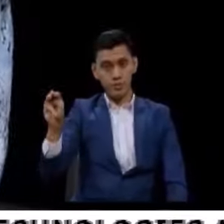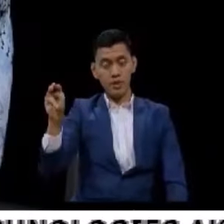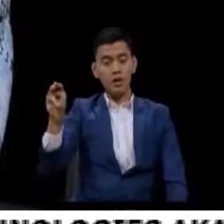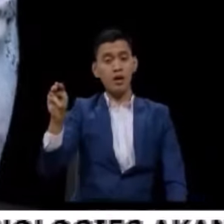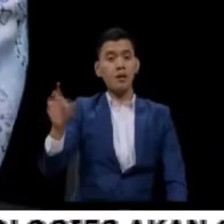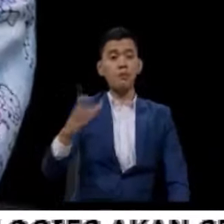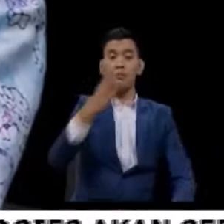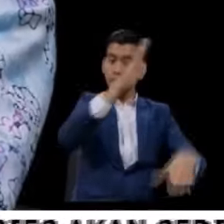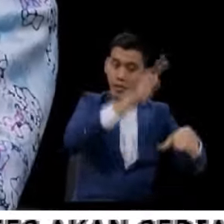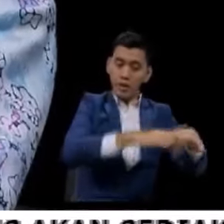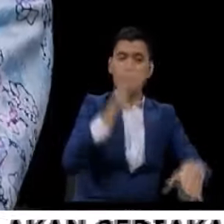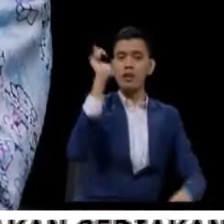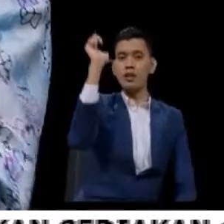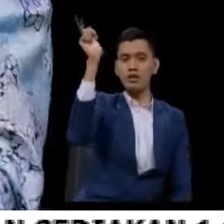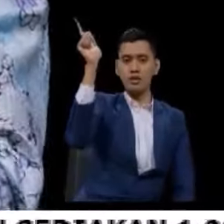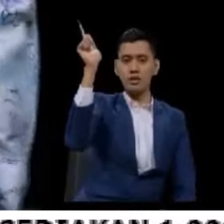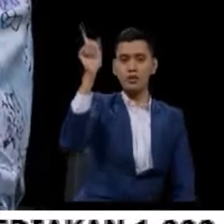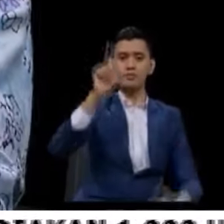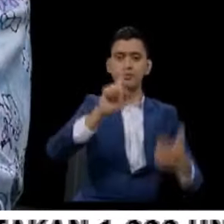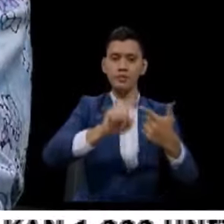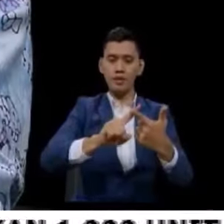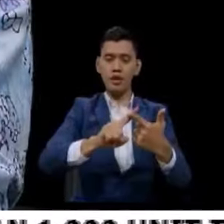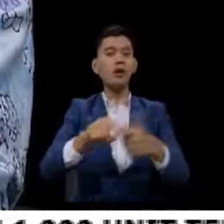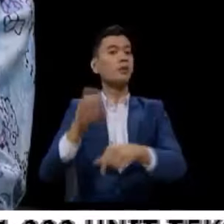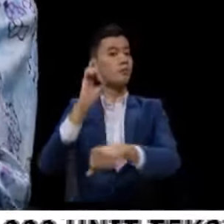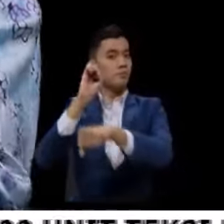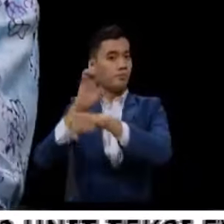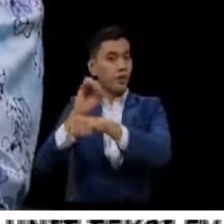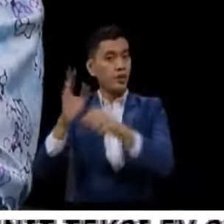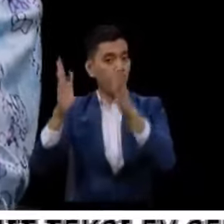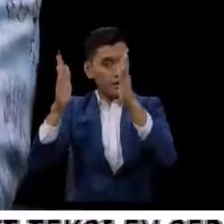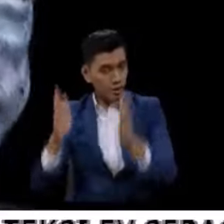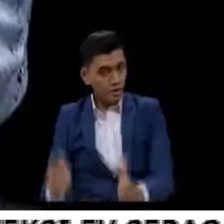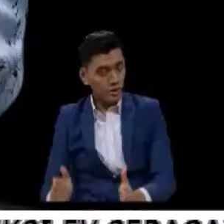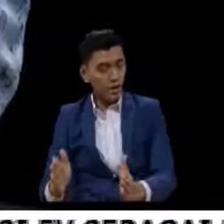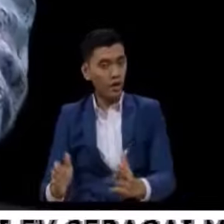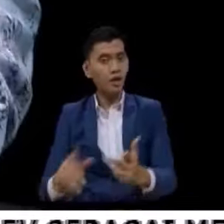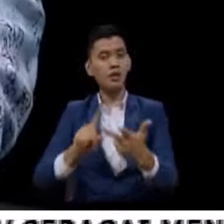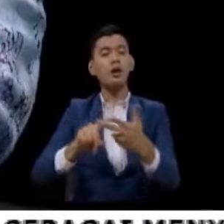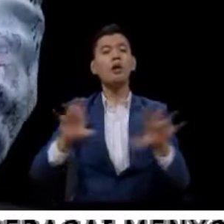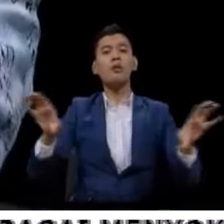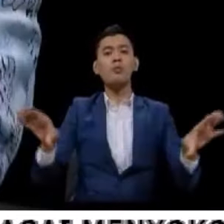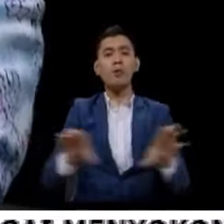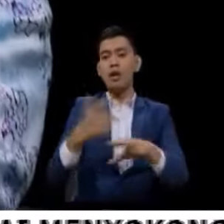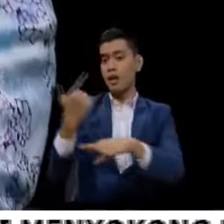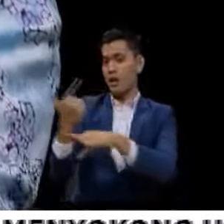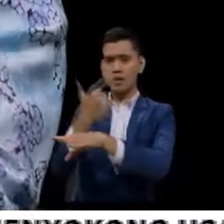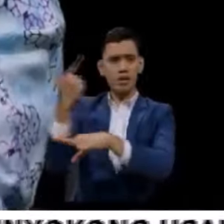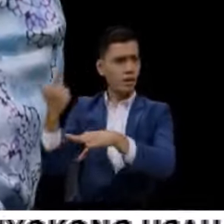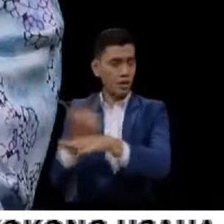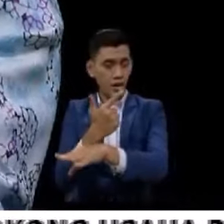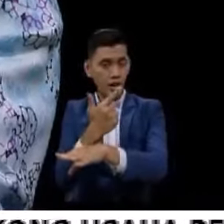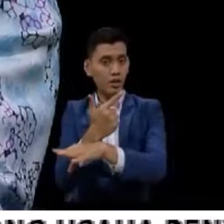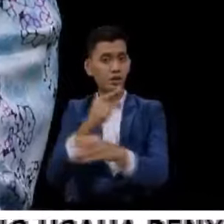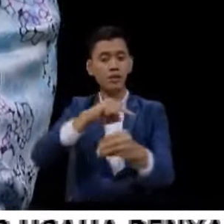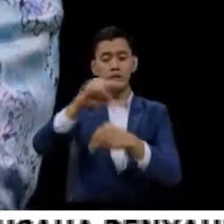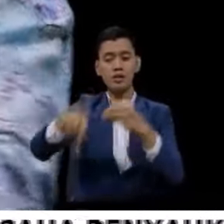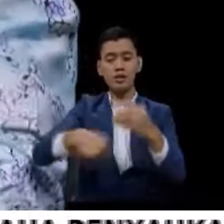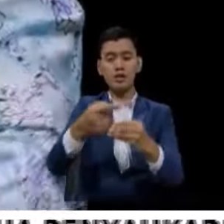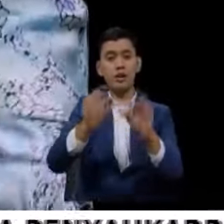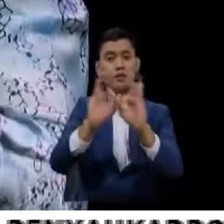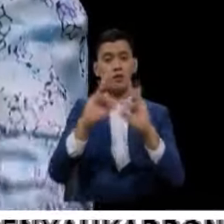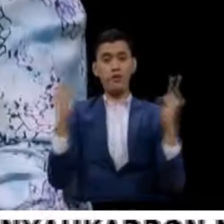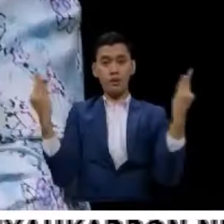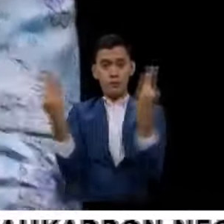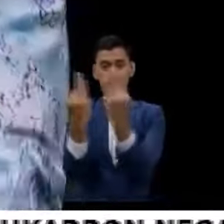kalangan pers atau pa-pa konslet yang mereka yang banyak buat latihan-latihan berkenaan dengan kekeluargaan ini